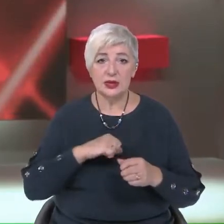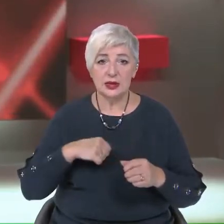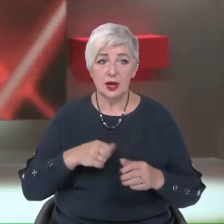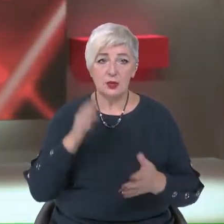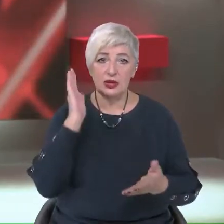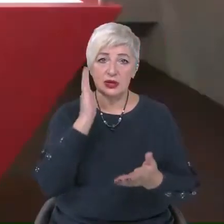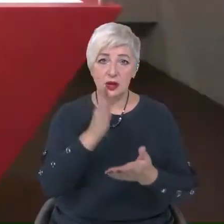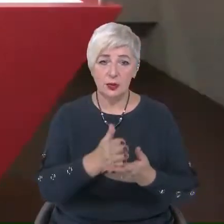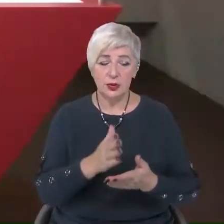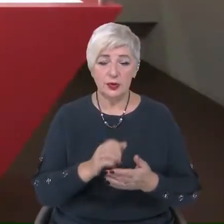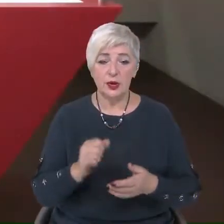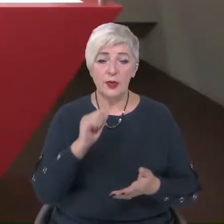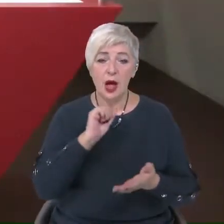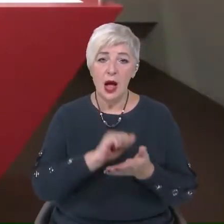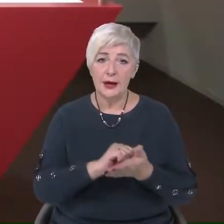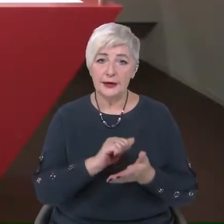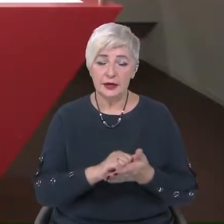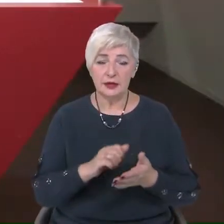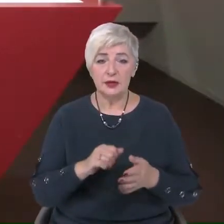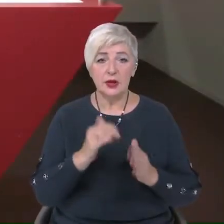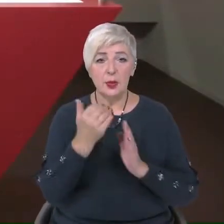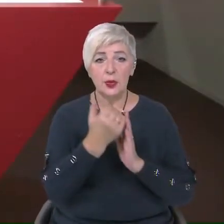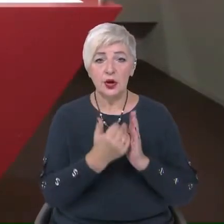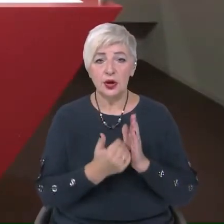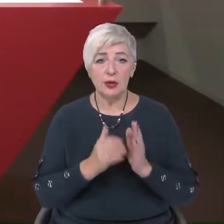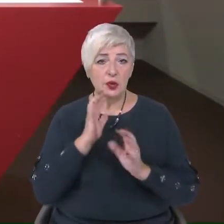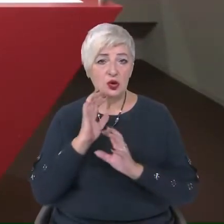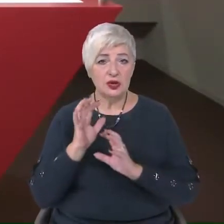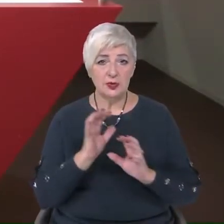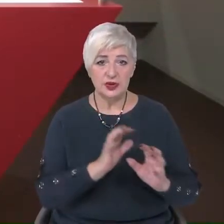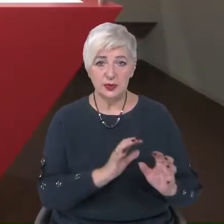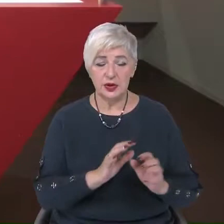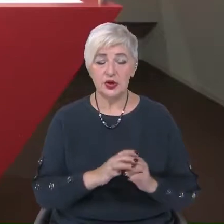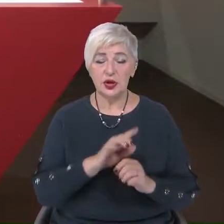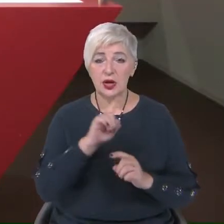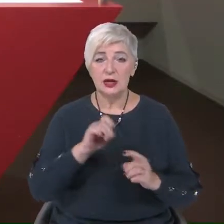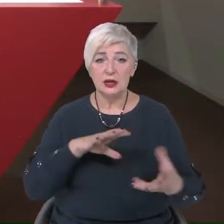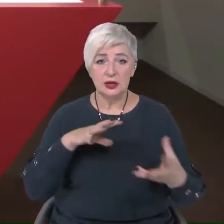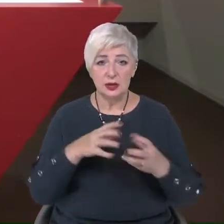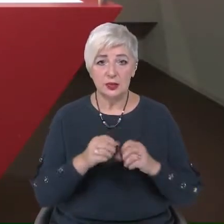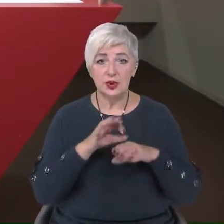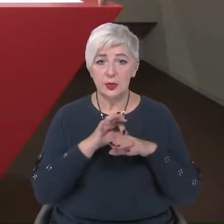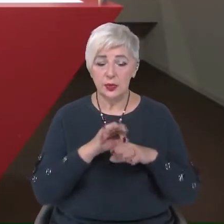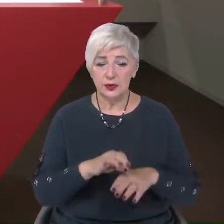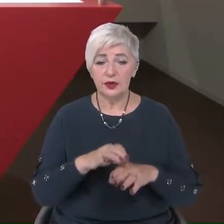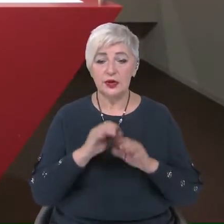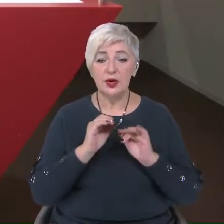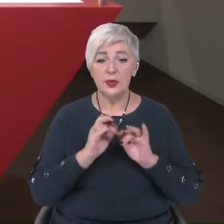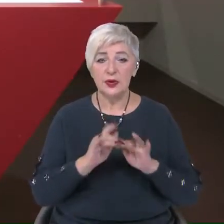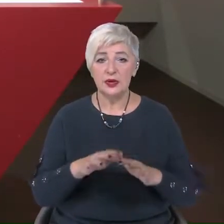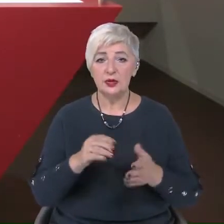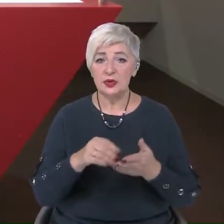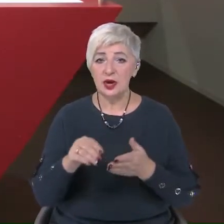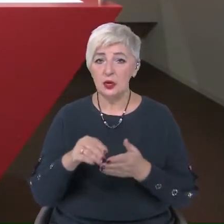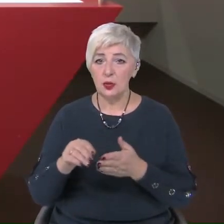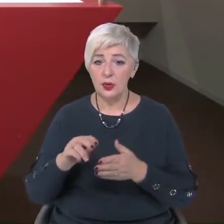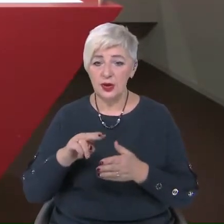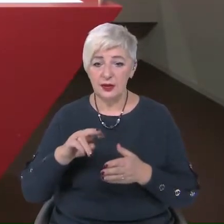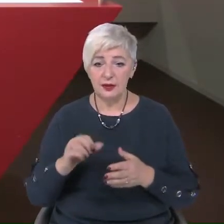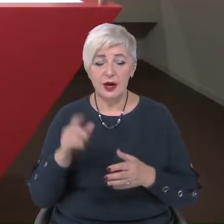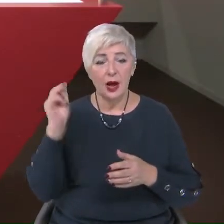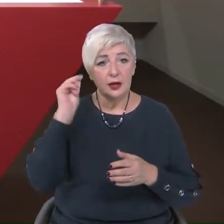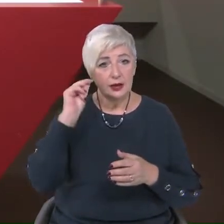напрямком тестування програмного забезпечення. За результатами проведених процедур закупівель,